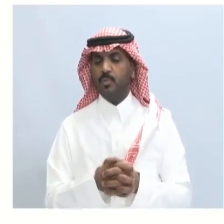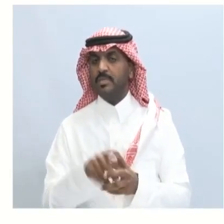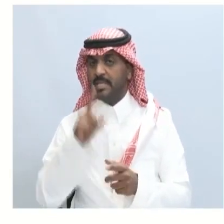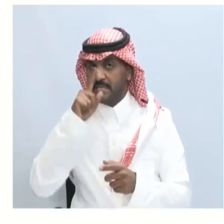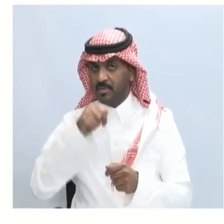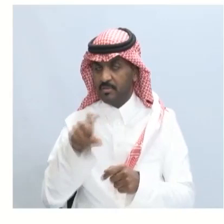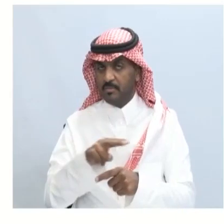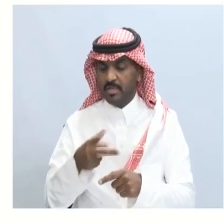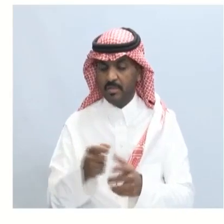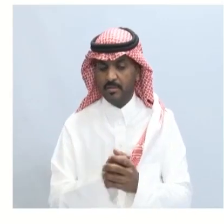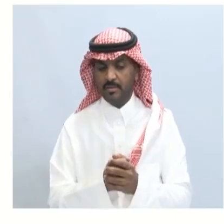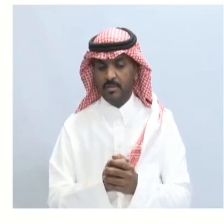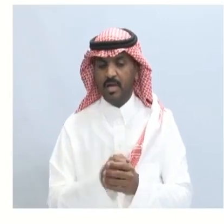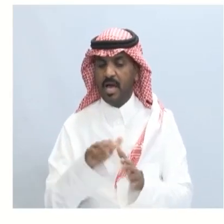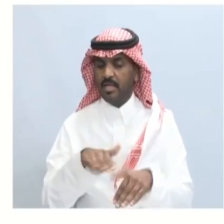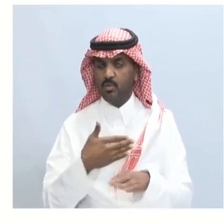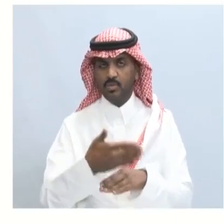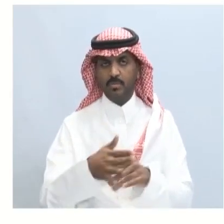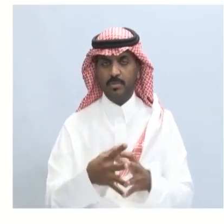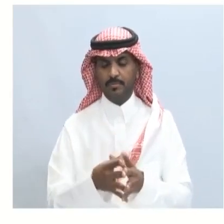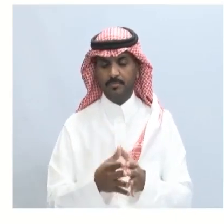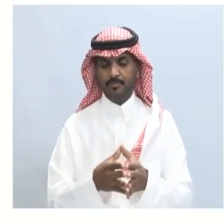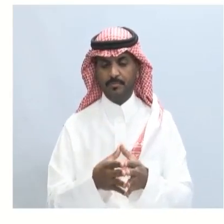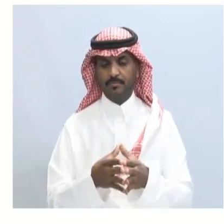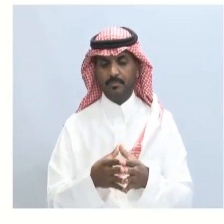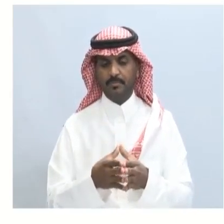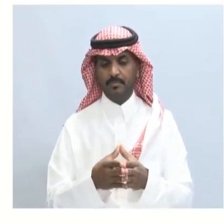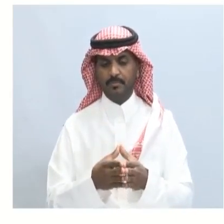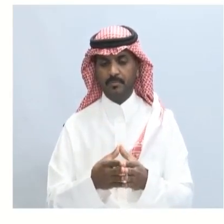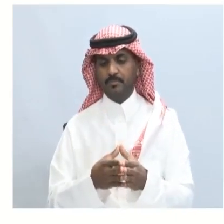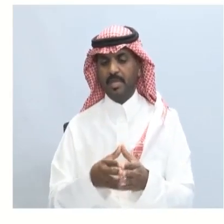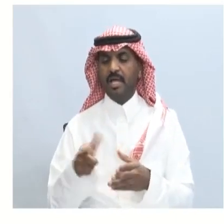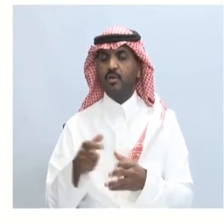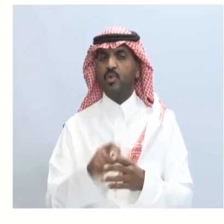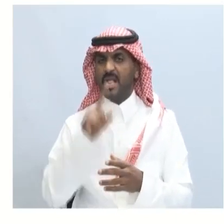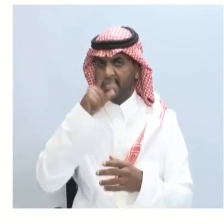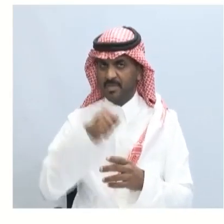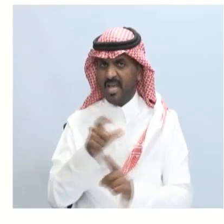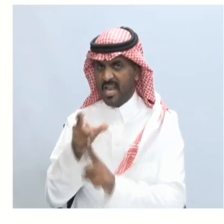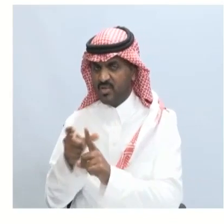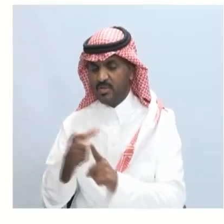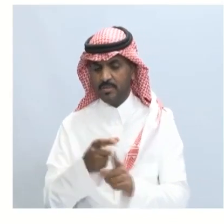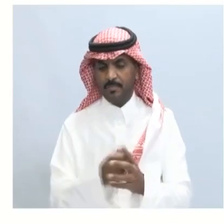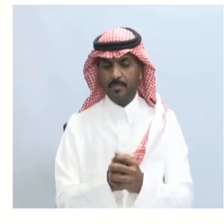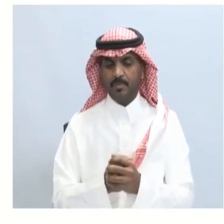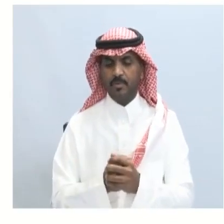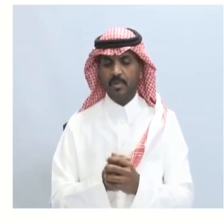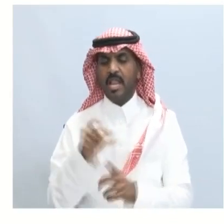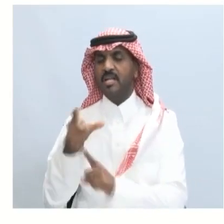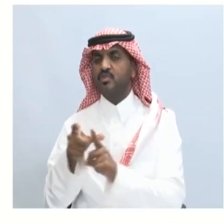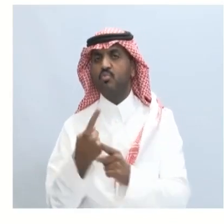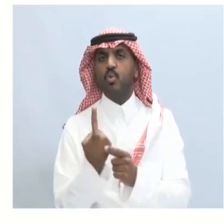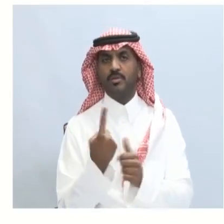ايا كان نوعها سواء كانت حاليه ام مستقبليه ثم بينا ان هه الالتزامات على الاشخاص فالاشخاص هم